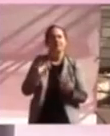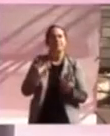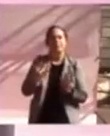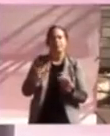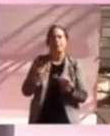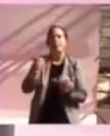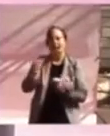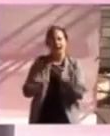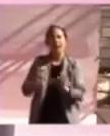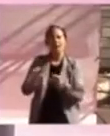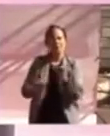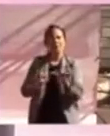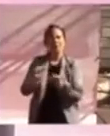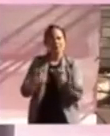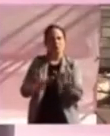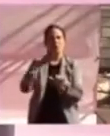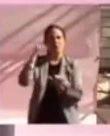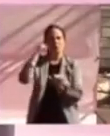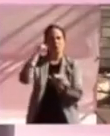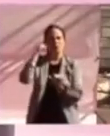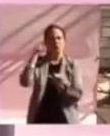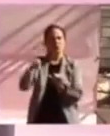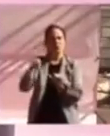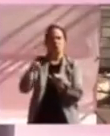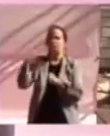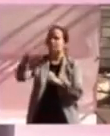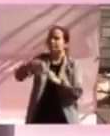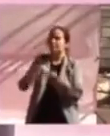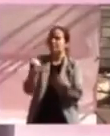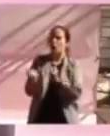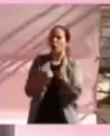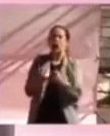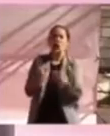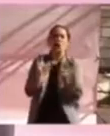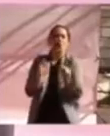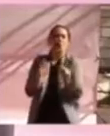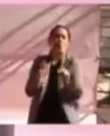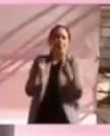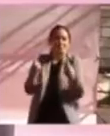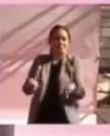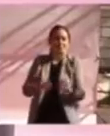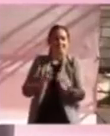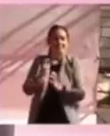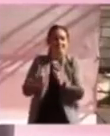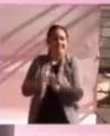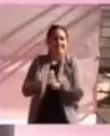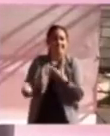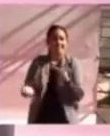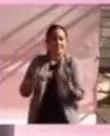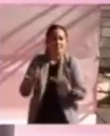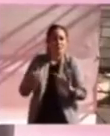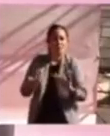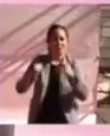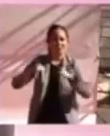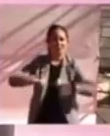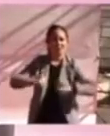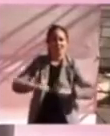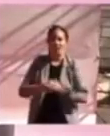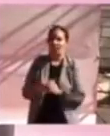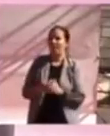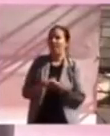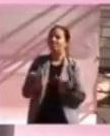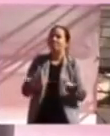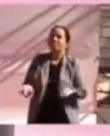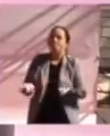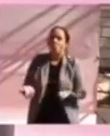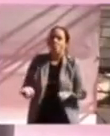nuova condizione le parole che sto dicendo cioè il primato dei beni pubblici fondamentali oggi sono